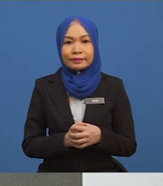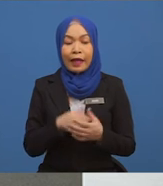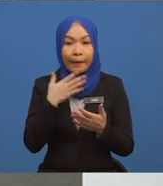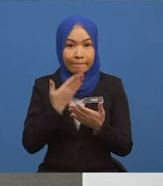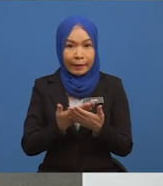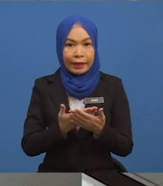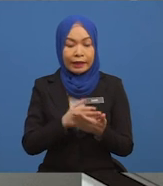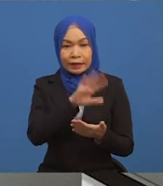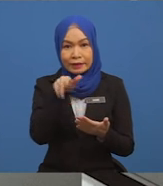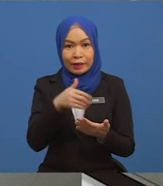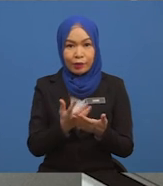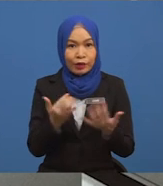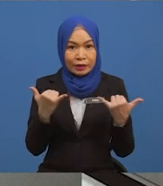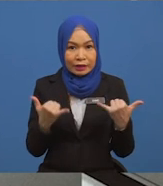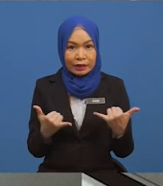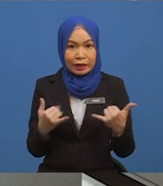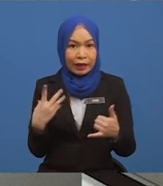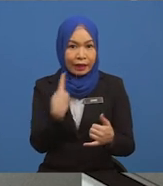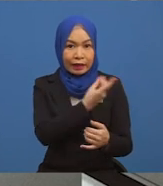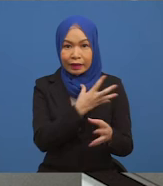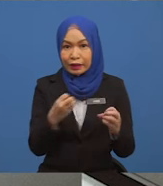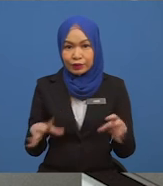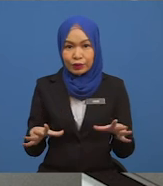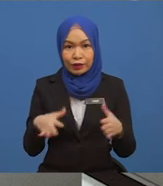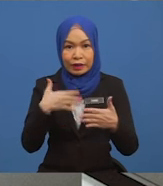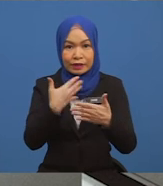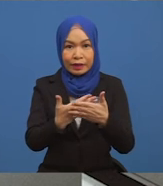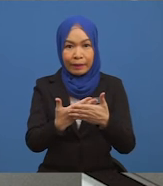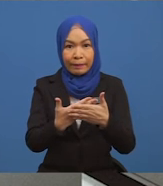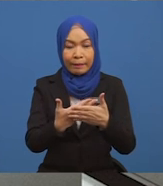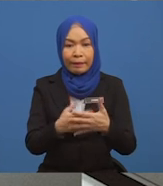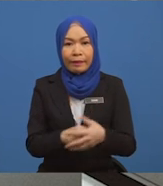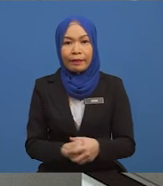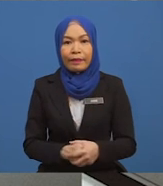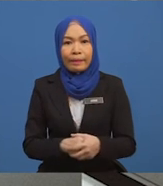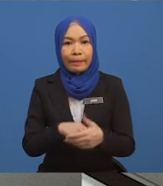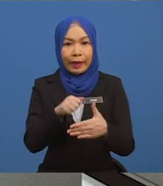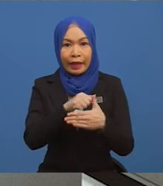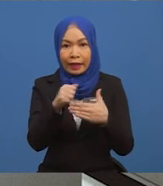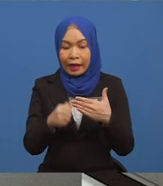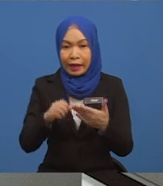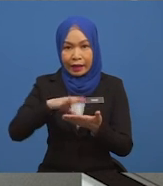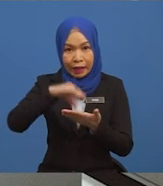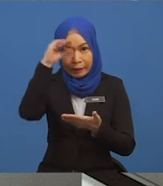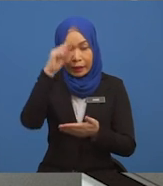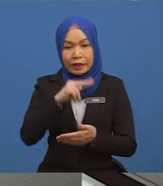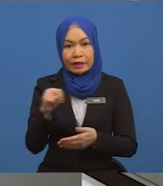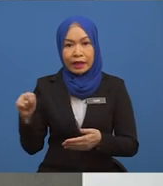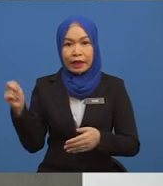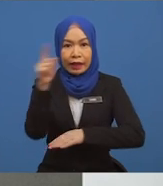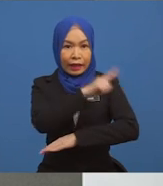Baiklah murid-murid, sekarang kita sudah pun sampai di penghujung sesi pembelajaran pada hari